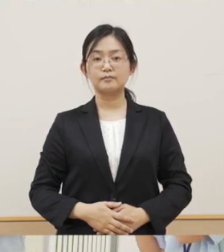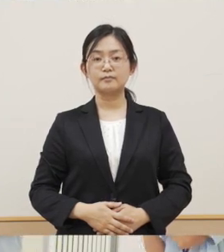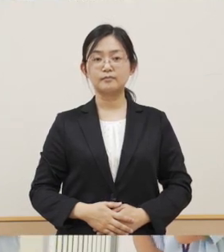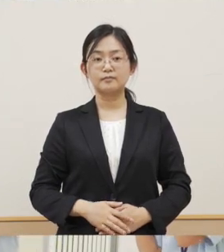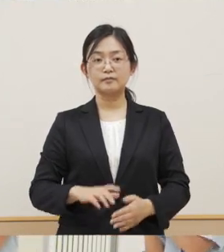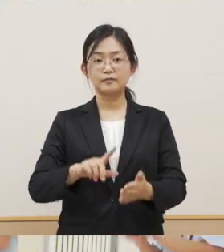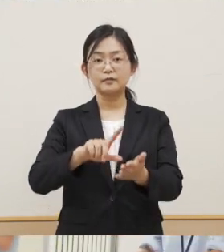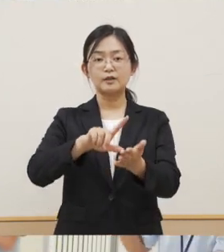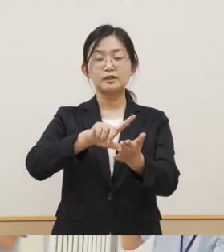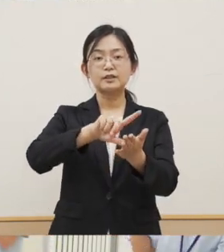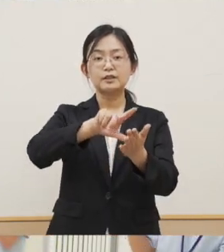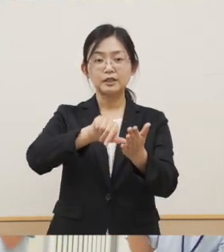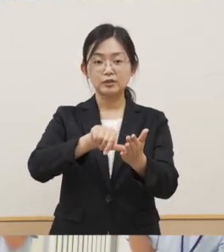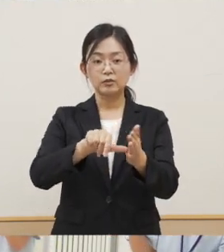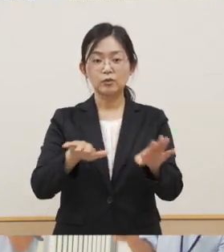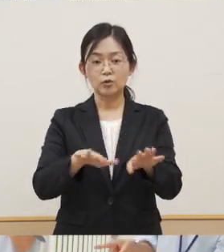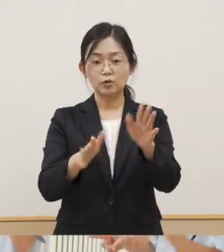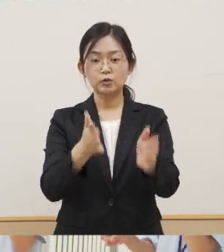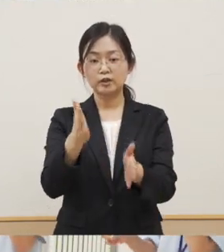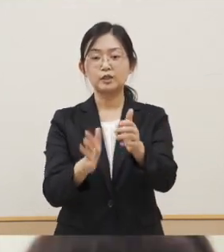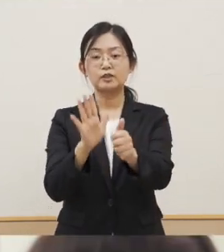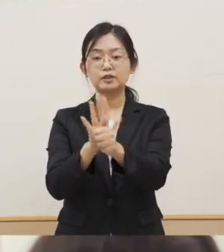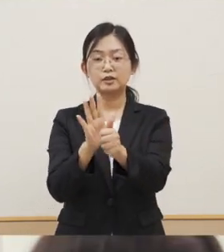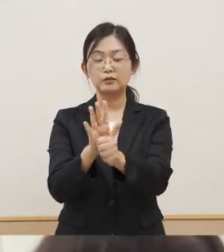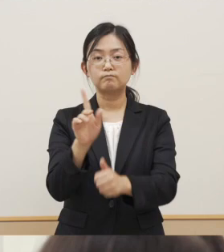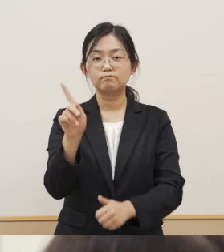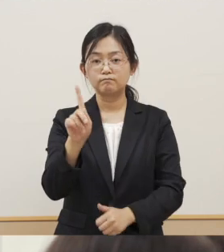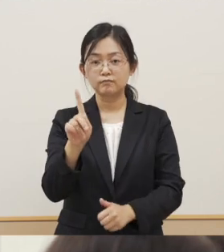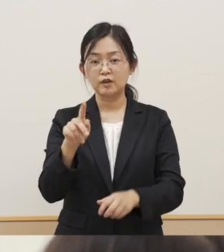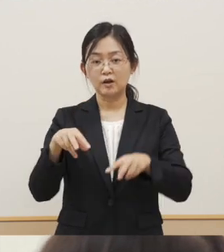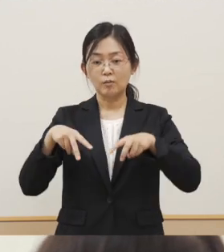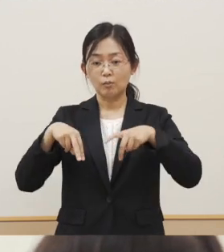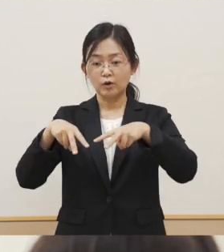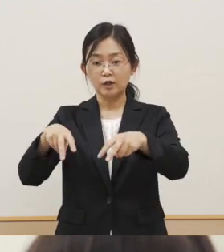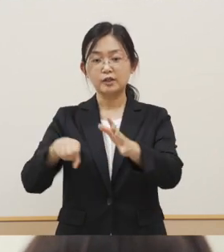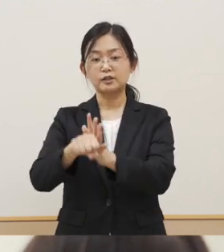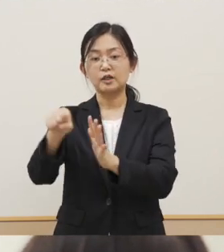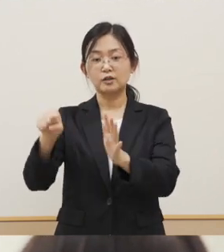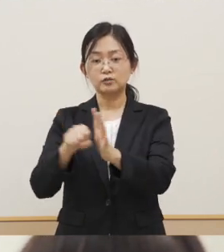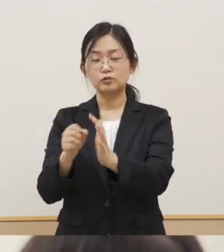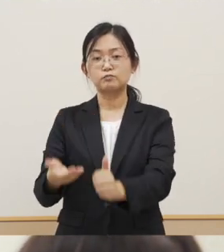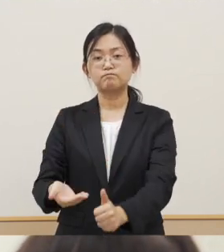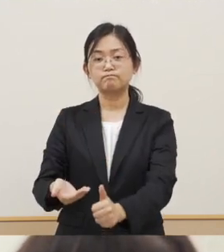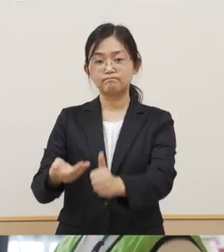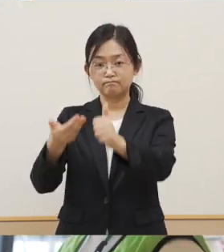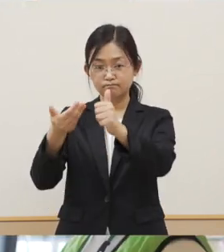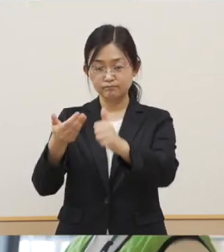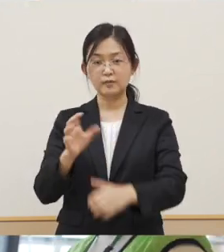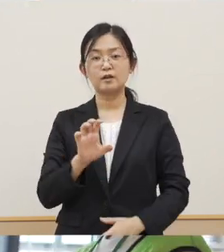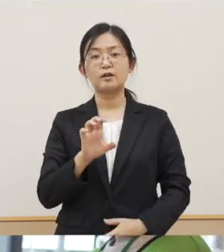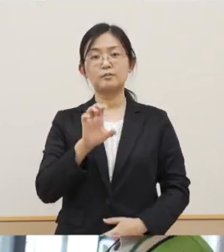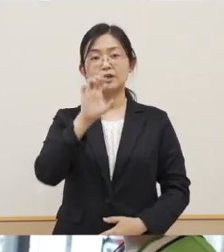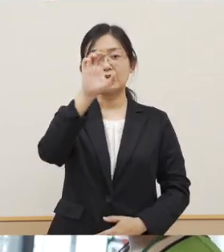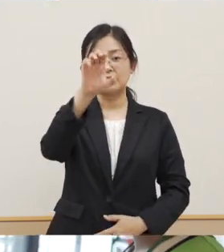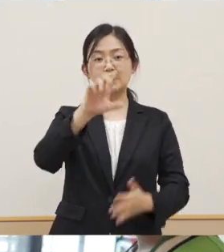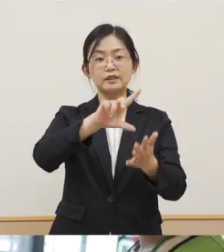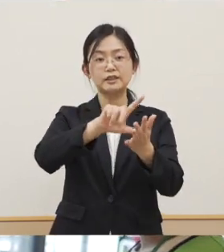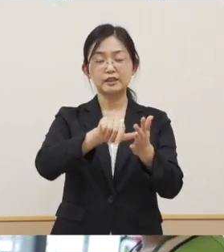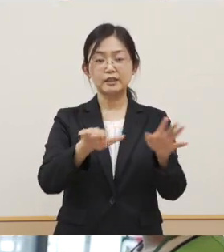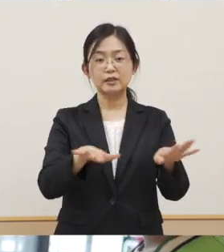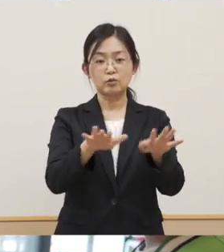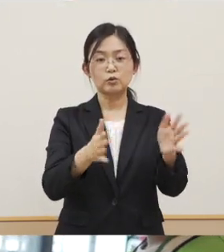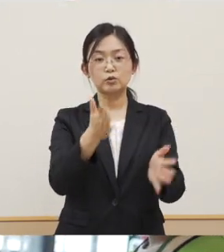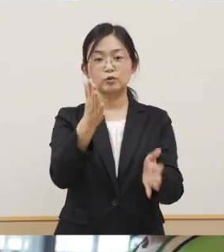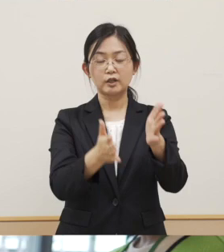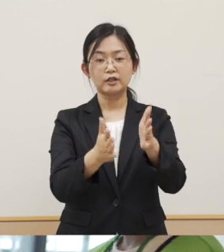地域における子育て支援として、子育てボランティアの活動支援や未来へ地域子育て事